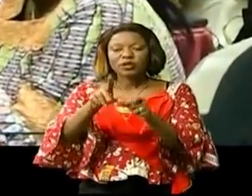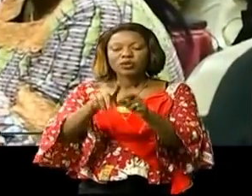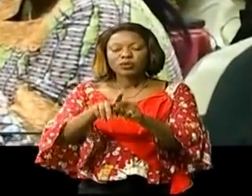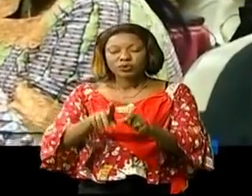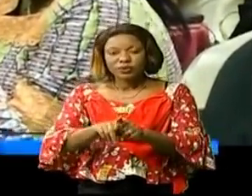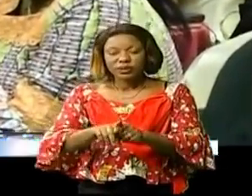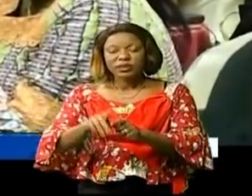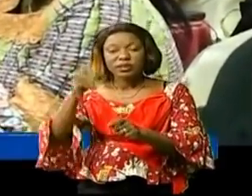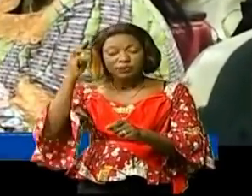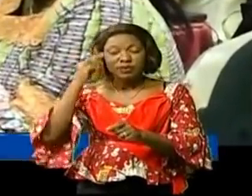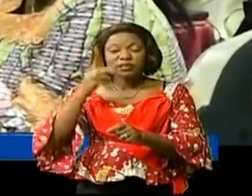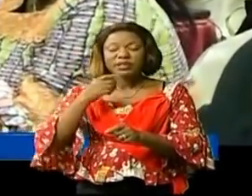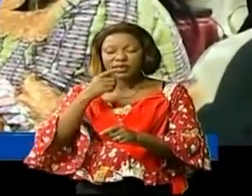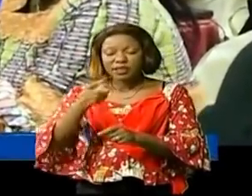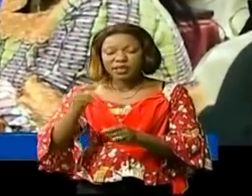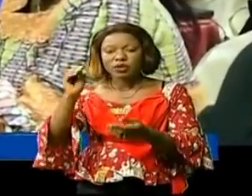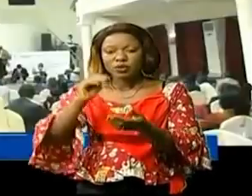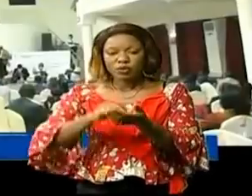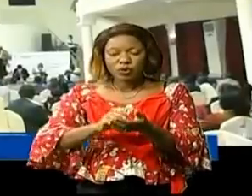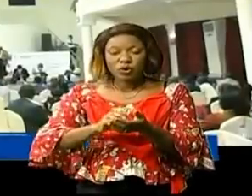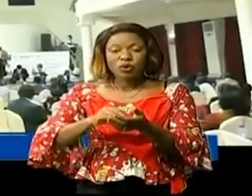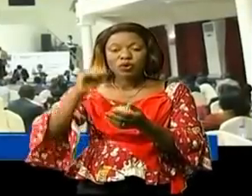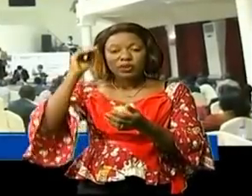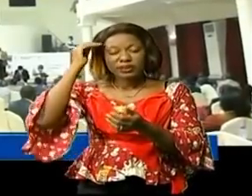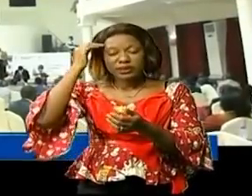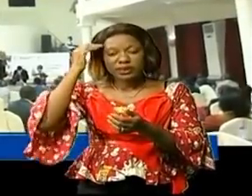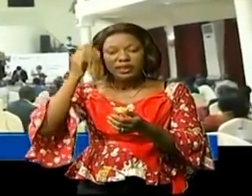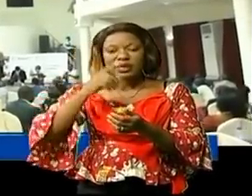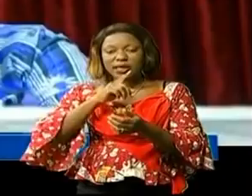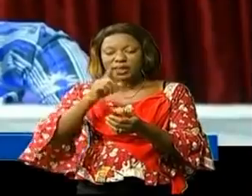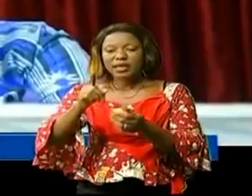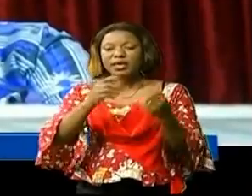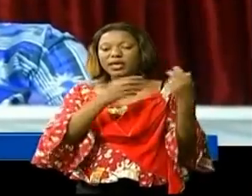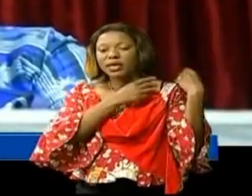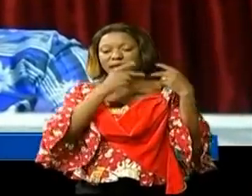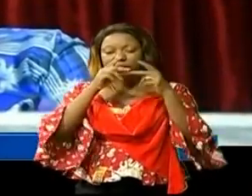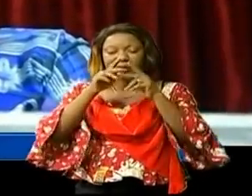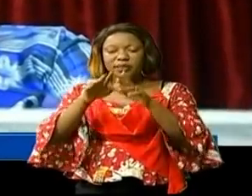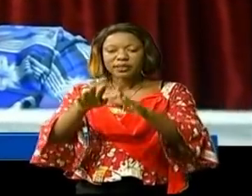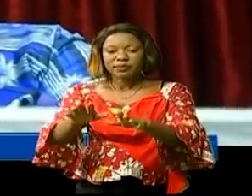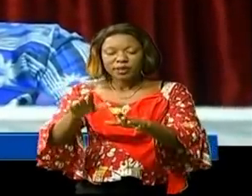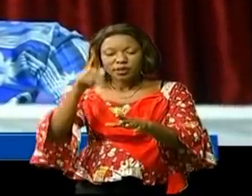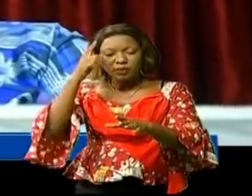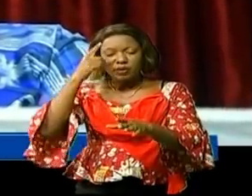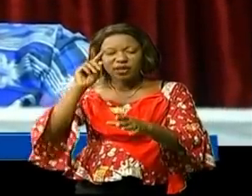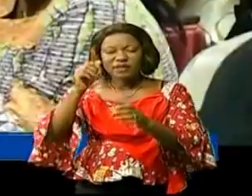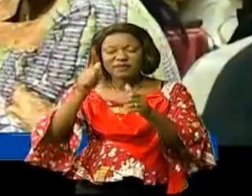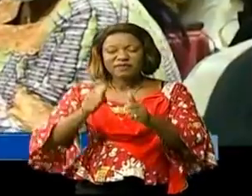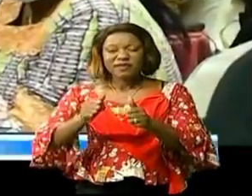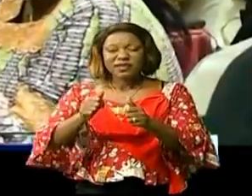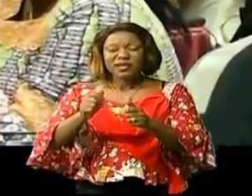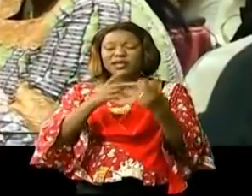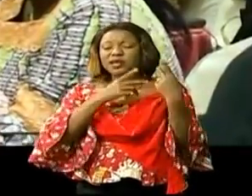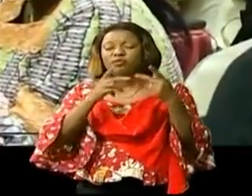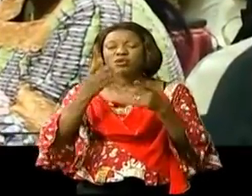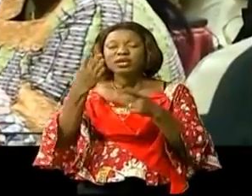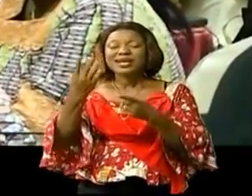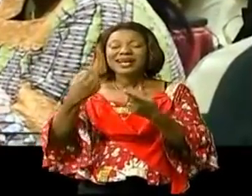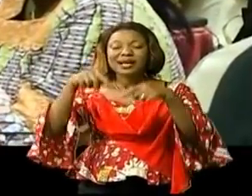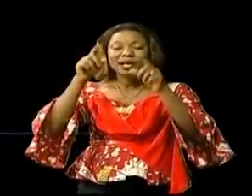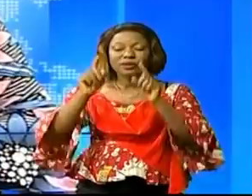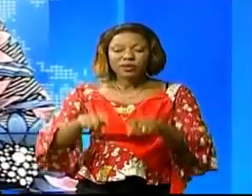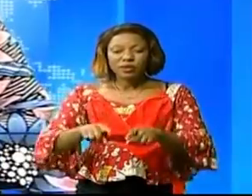précisé que le VIH-SIDA est une pandémie qui dure depuis plus de 40 ans et n'épargne personne. Même le monde des affaires est touché à travers son capital